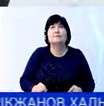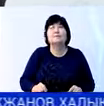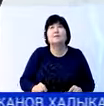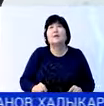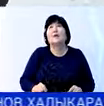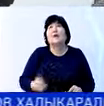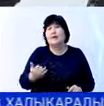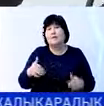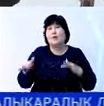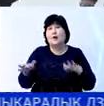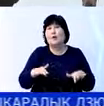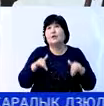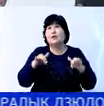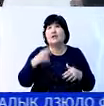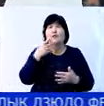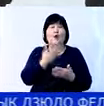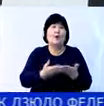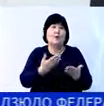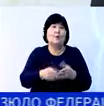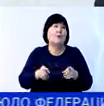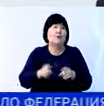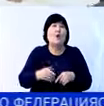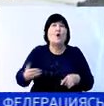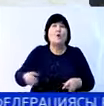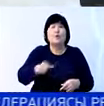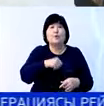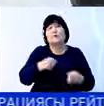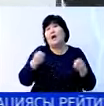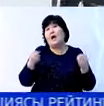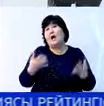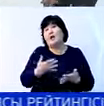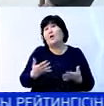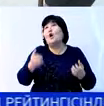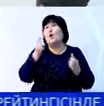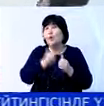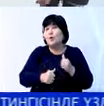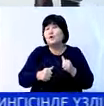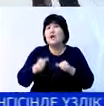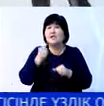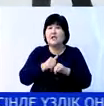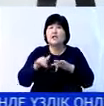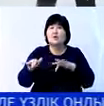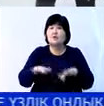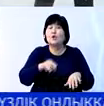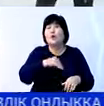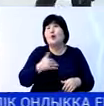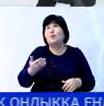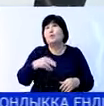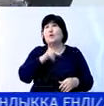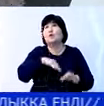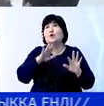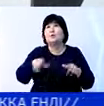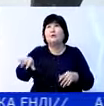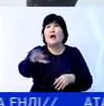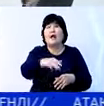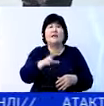Челлендж ұйымдастырып, жасағанымызды көрсетуді алақпыз. Дегенмен өмірдің өзі қарапайым заттардан тұрады. Күнделікті жасап жүрген жұмысымыз. Біз де жұмыс орнымыздың